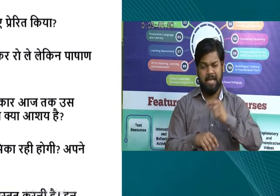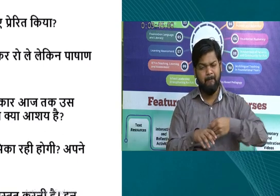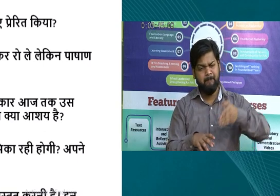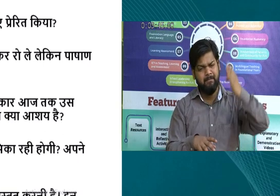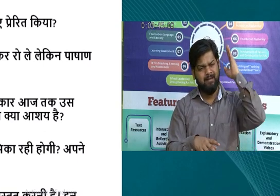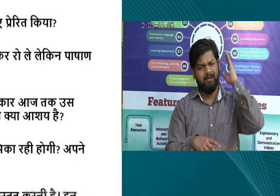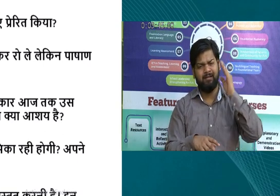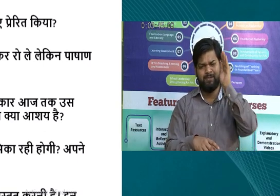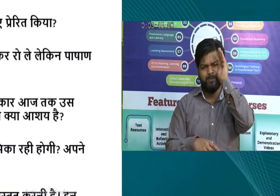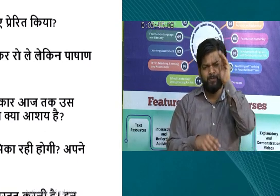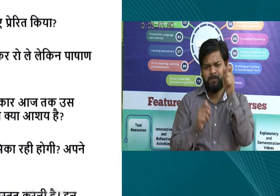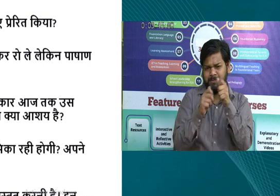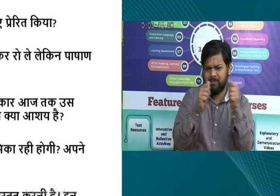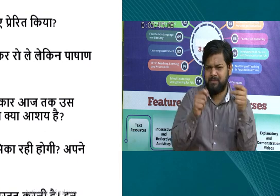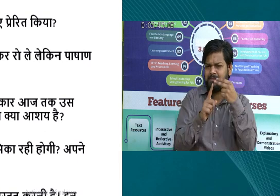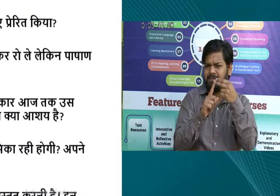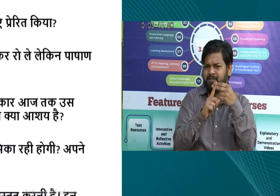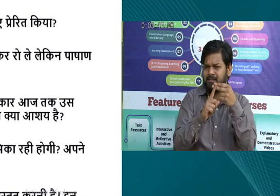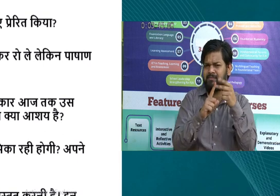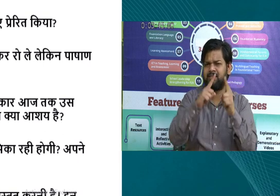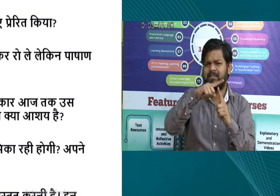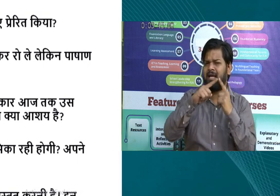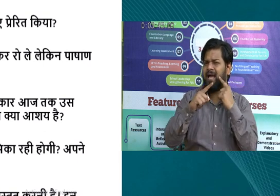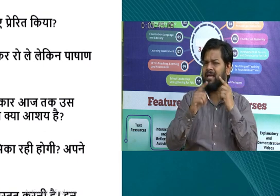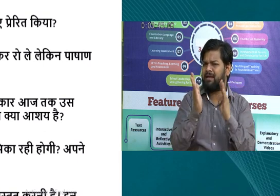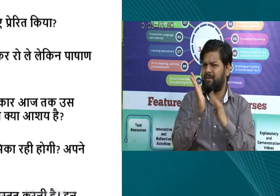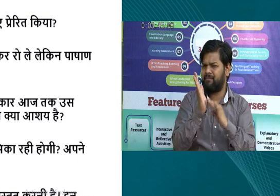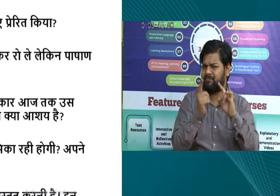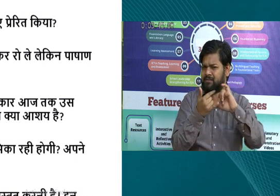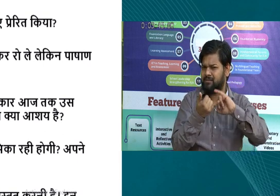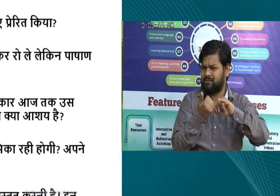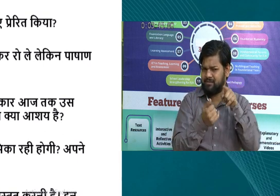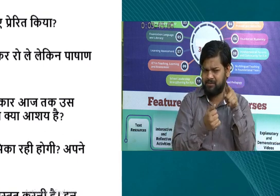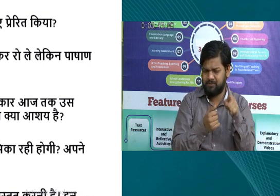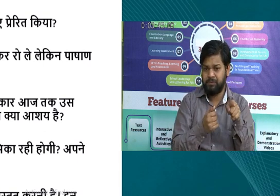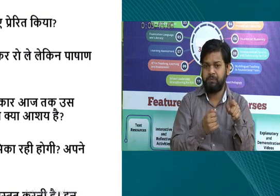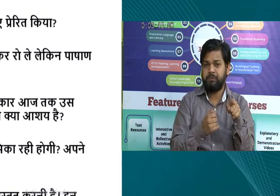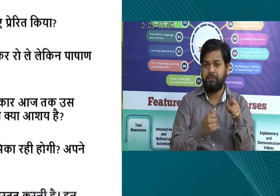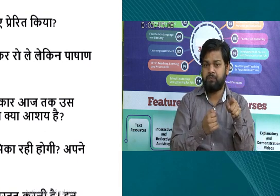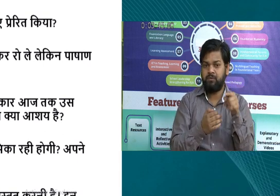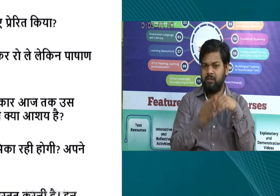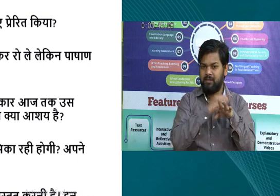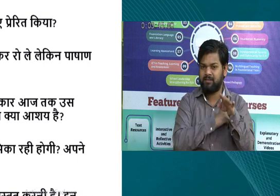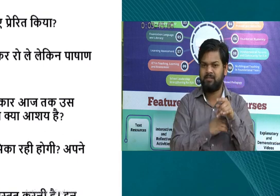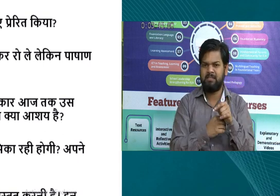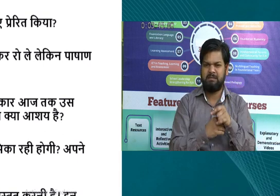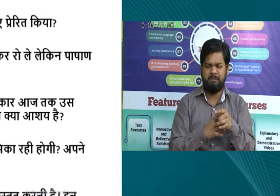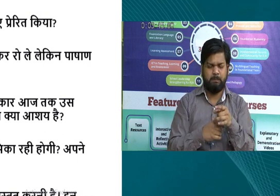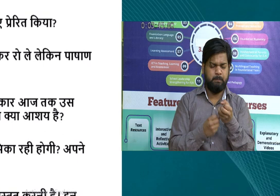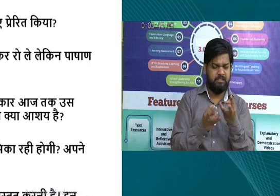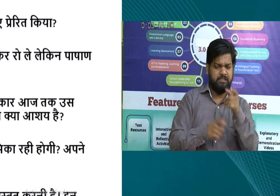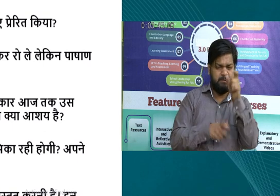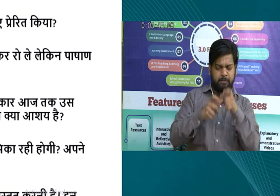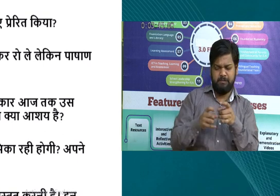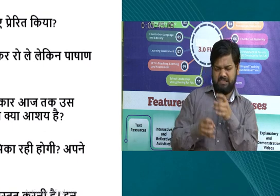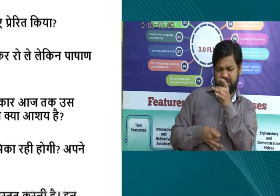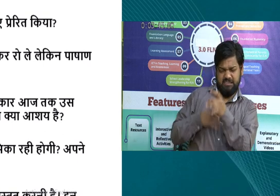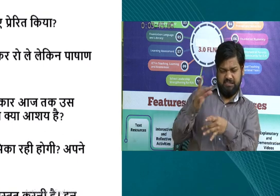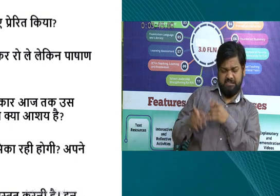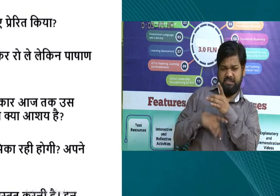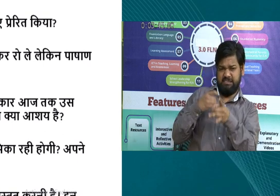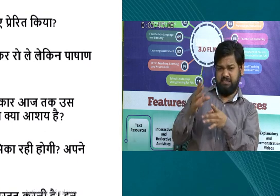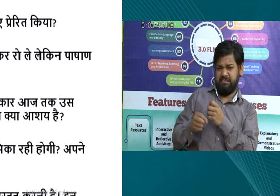1857 में ब्रिटेन में की बड़ी किरकिरी हुई थी उसे समय पर जनरल है की की वो क्यों इस बच्चे से लगाव रख रहे हैं तो